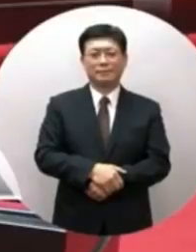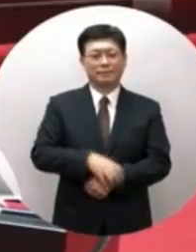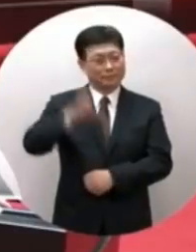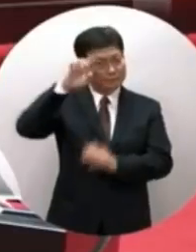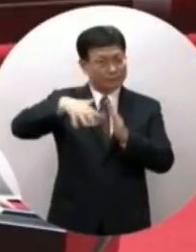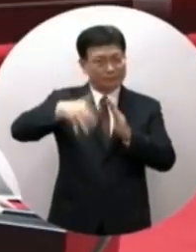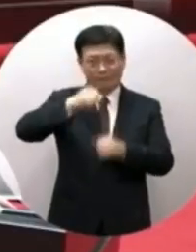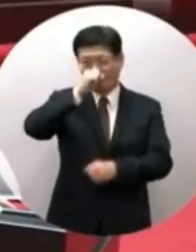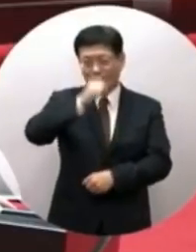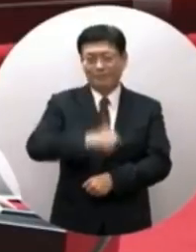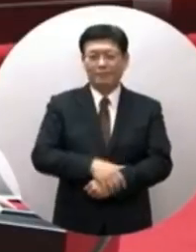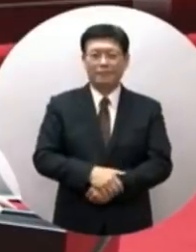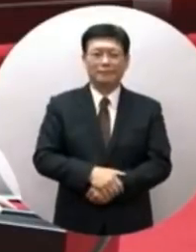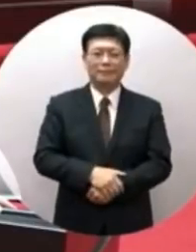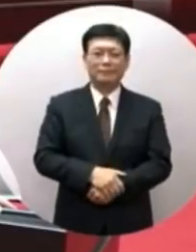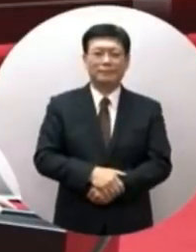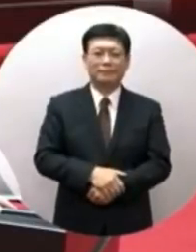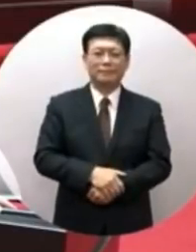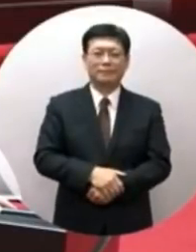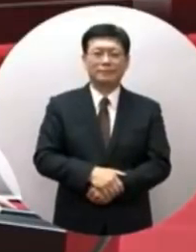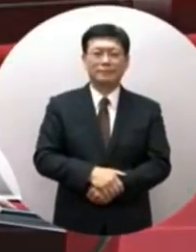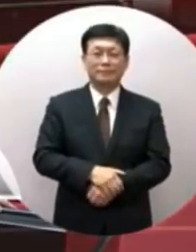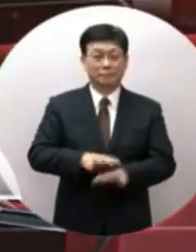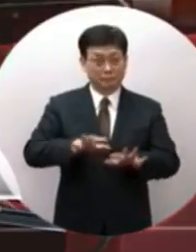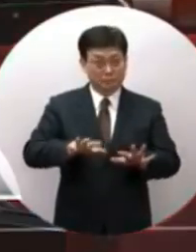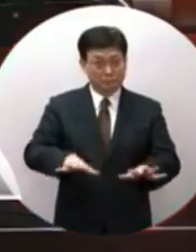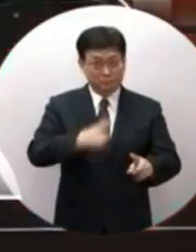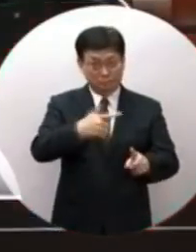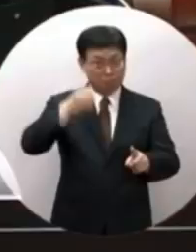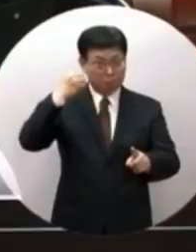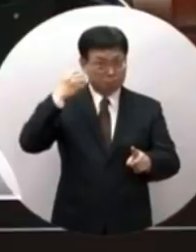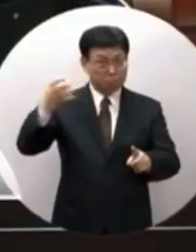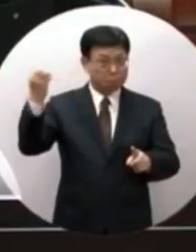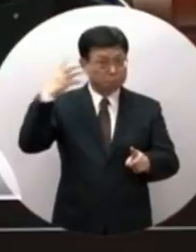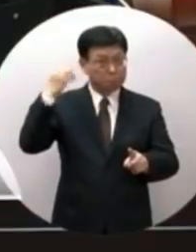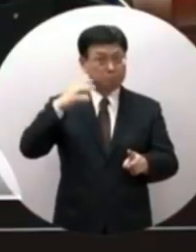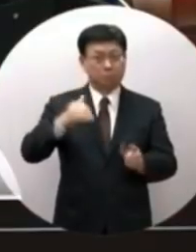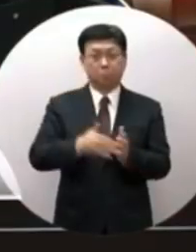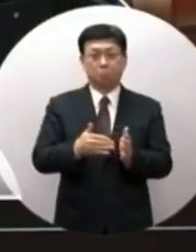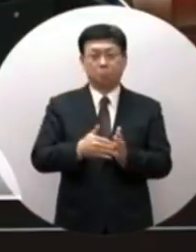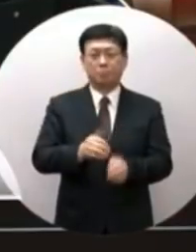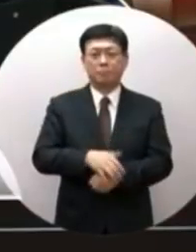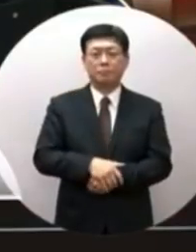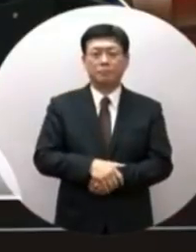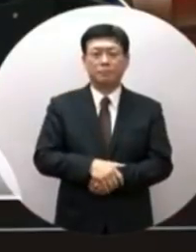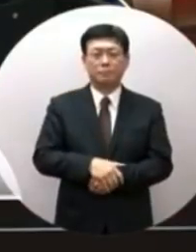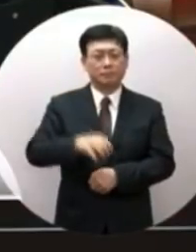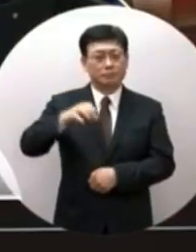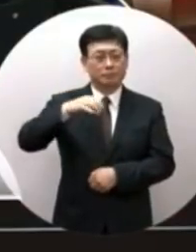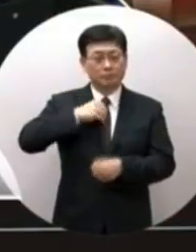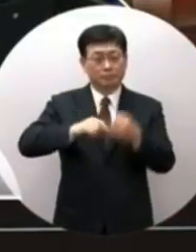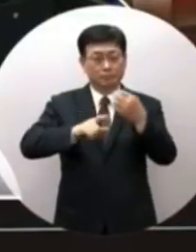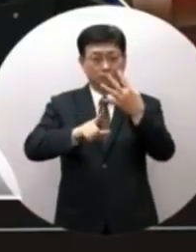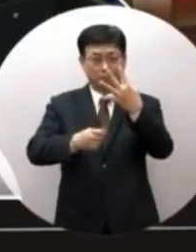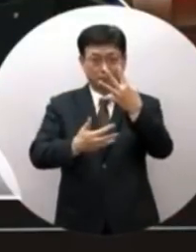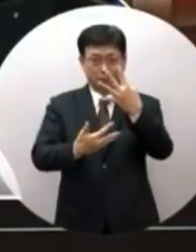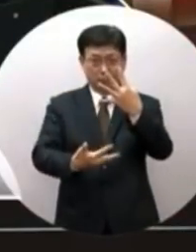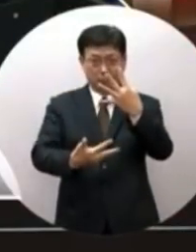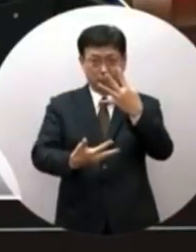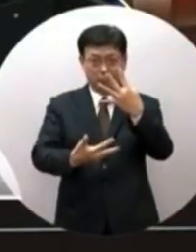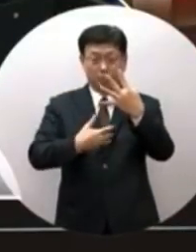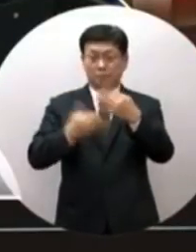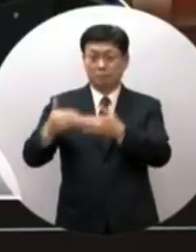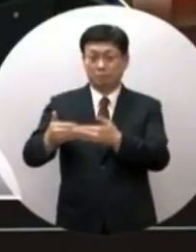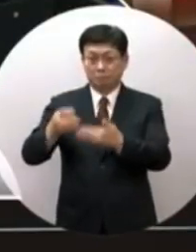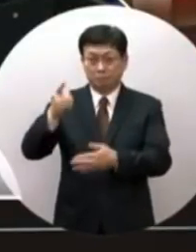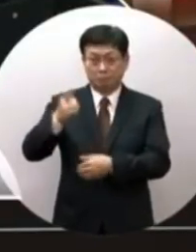邵一丁啊， 不远的哟。 现在有最新的一个消息过来，4月8号，